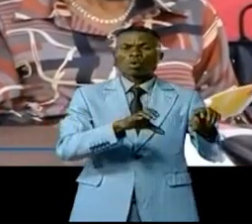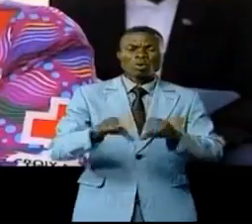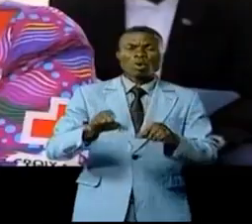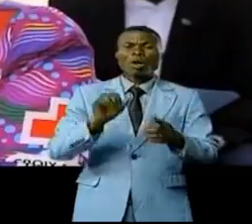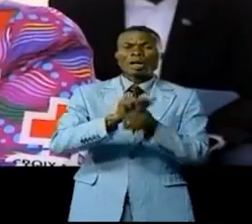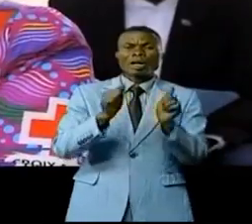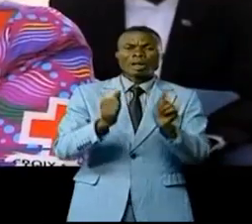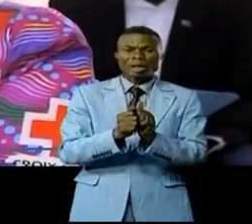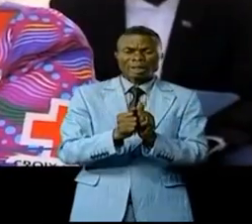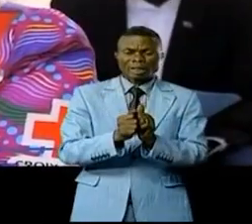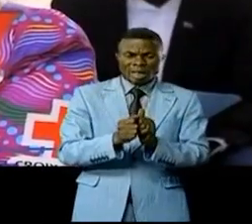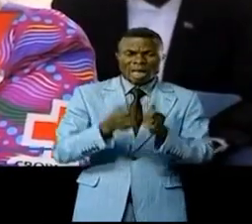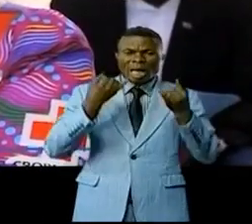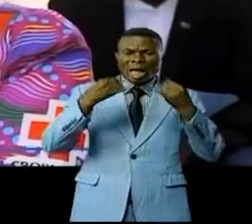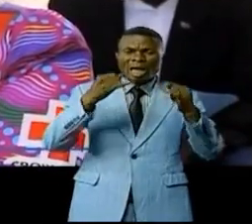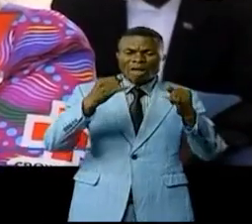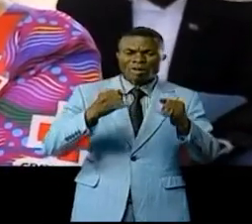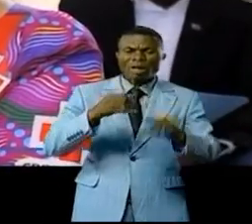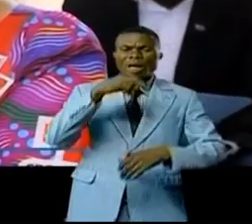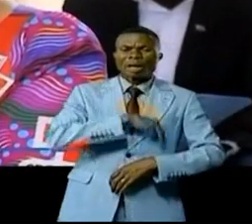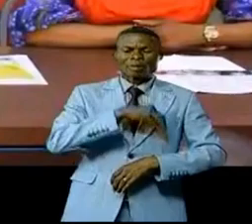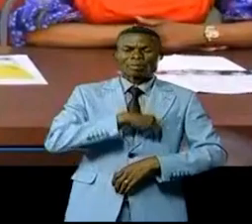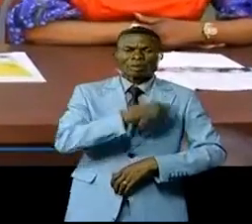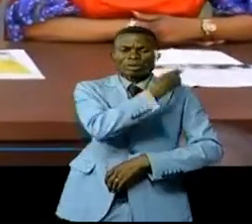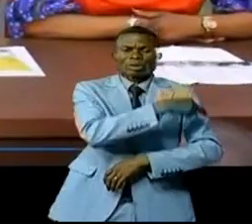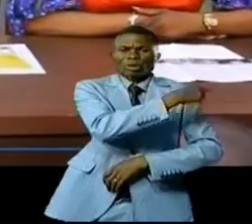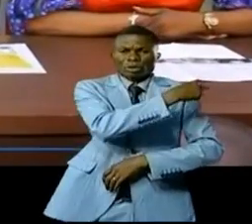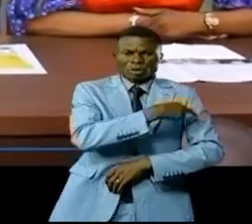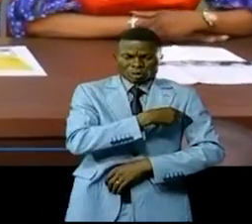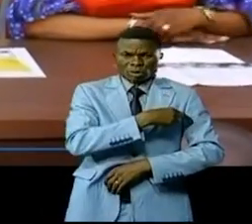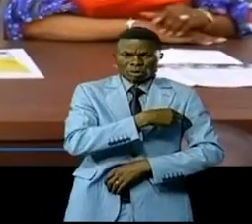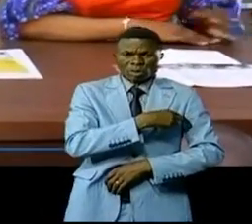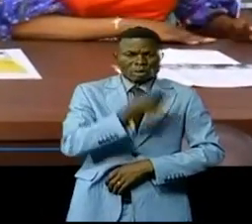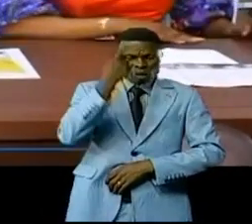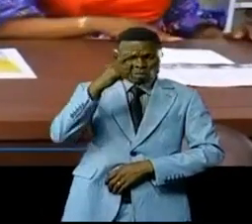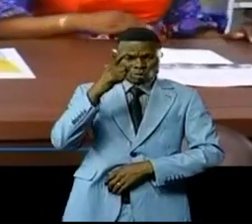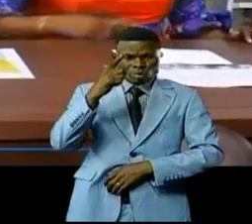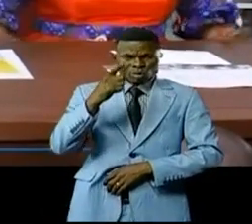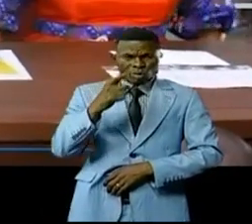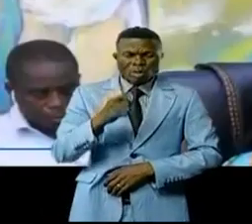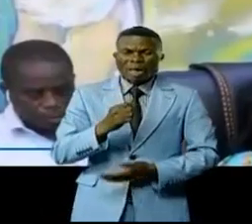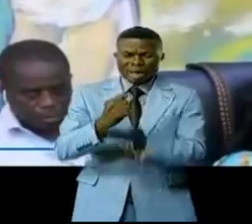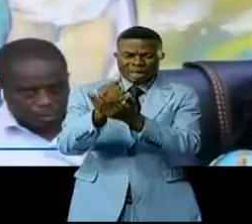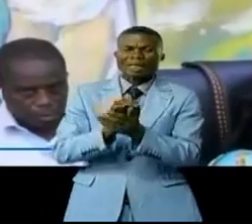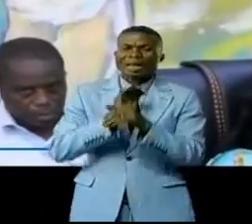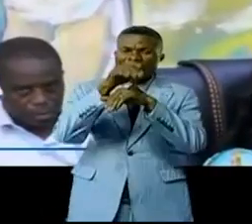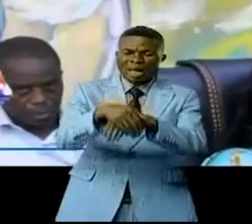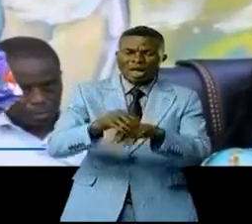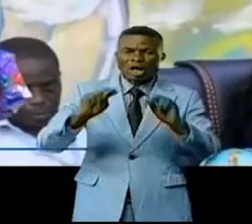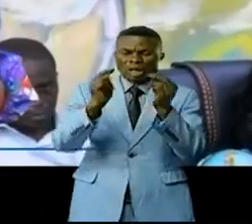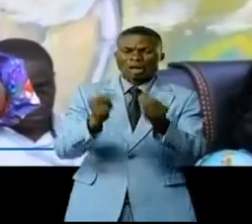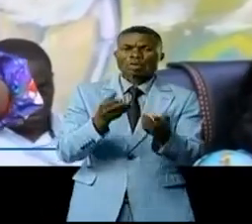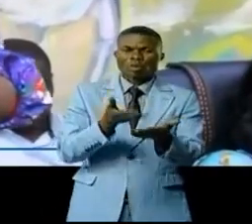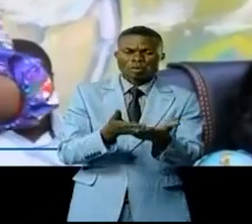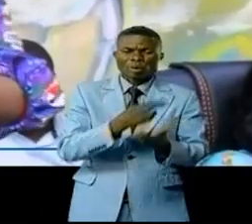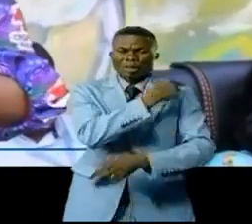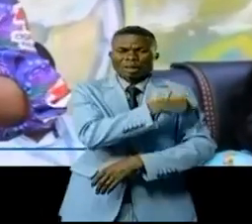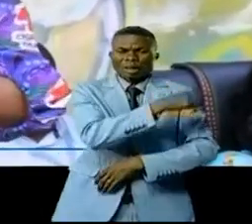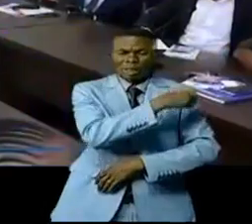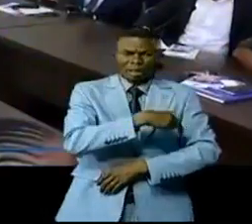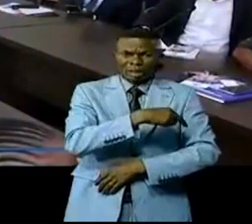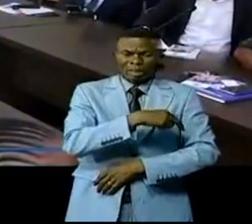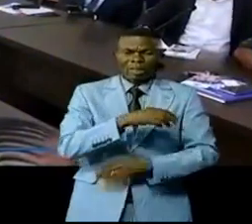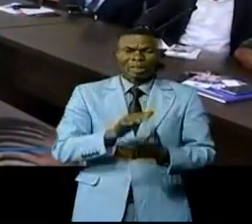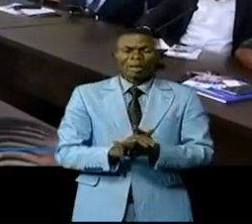question de les persuader sur la mission de la Croix-Rouge et en vue de les inciter à adhérer à cette organisation et par